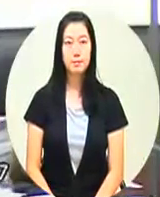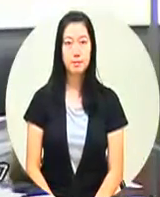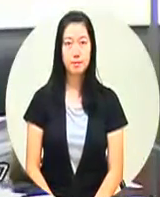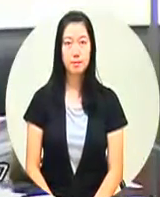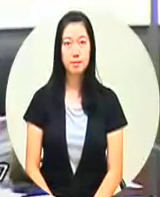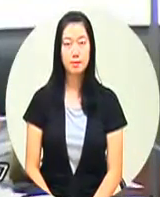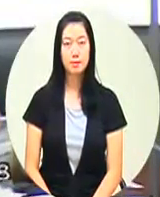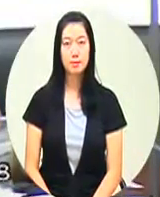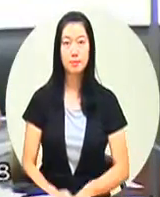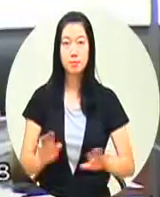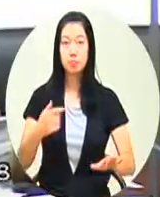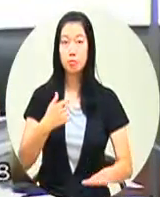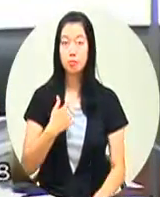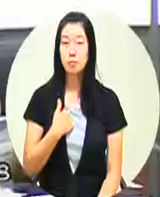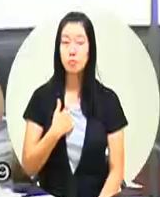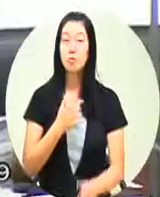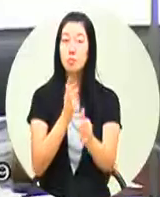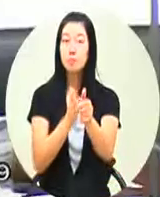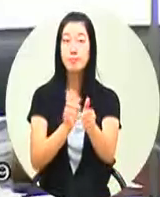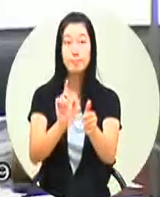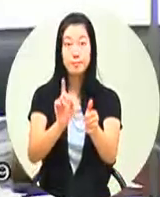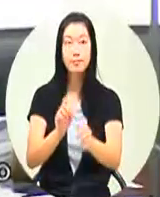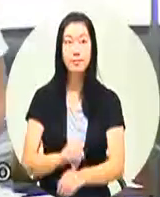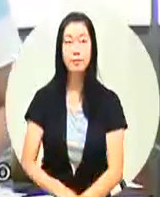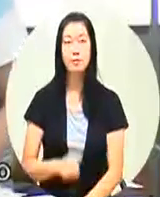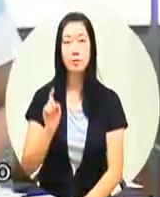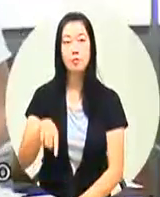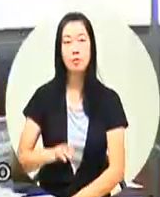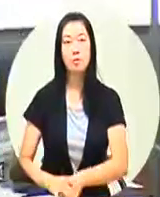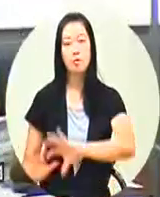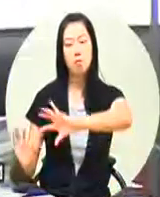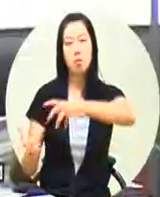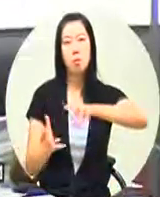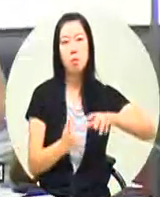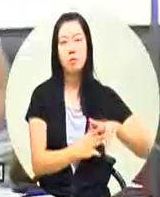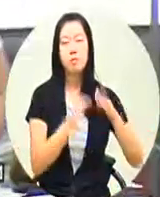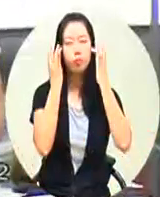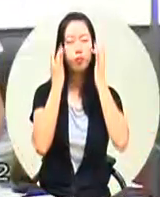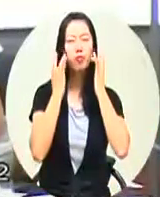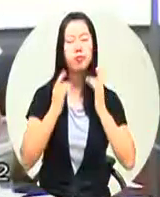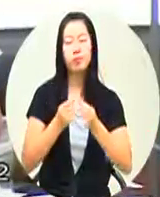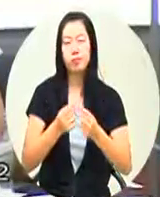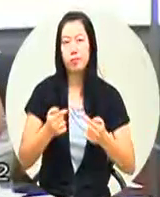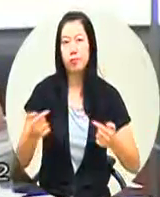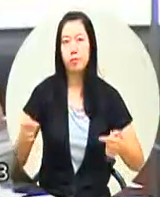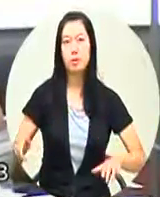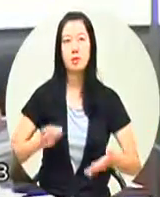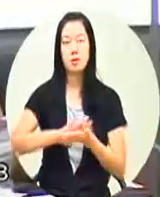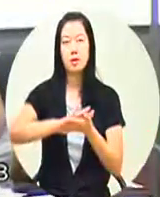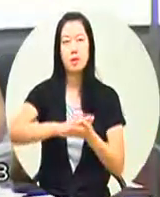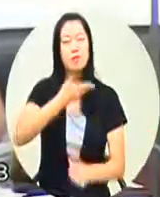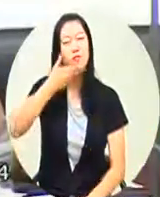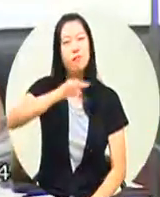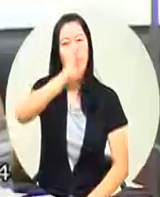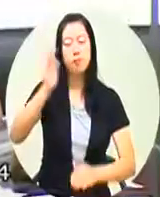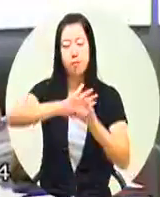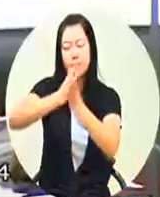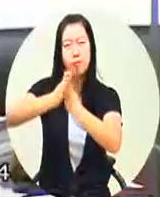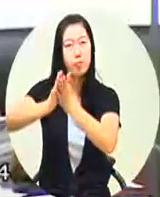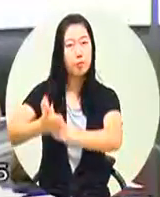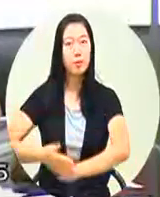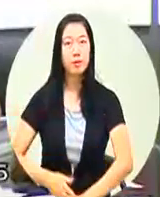我今天要讲的就是吼，因为咱的全球暖化了吼，那气候巨变了，那即